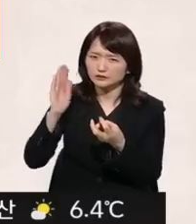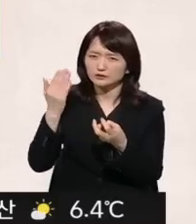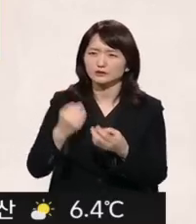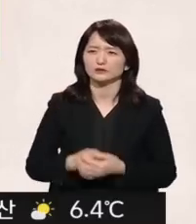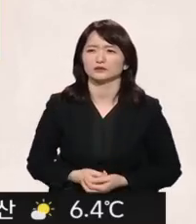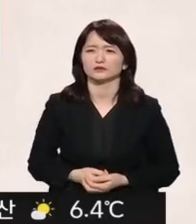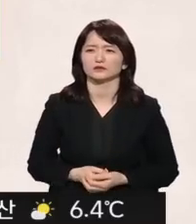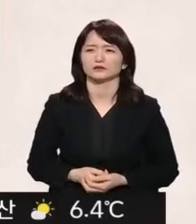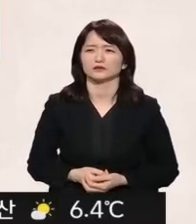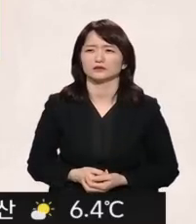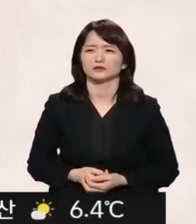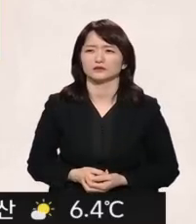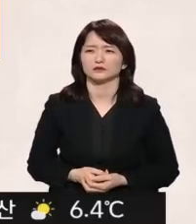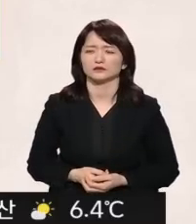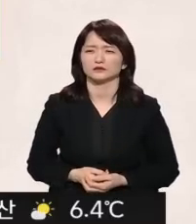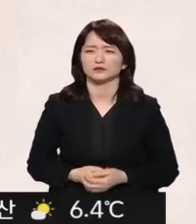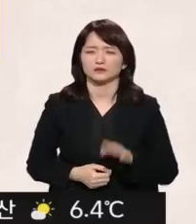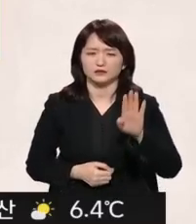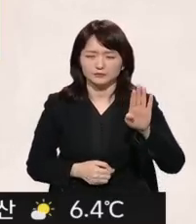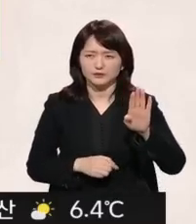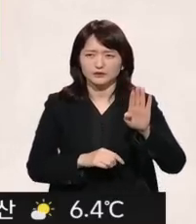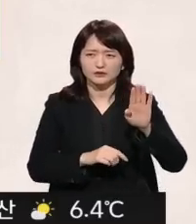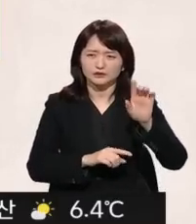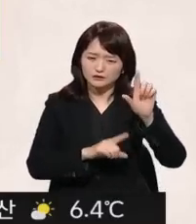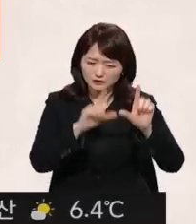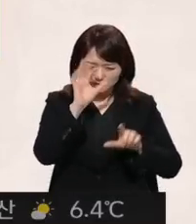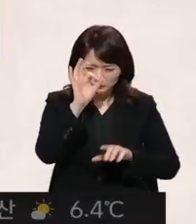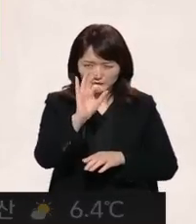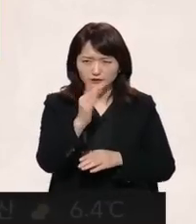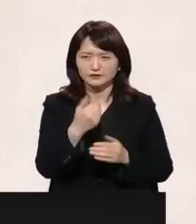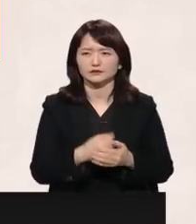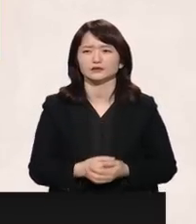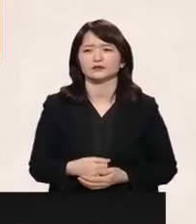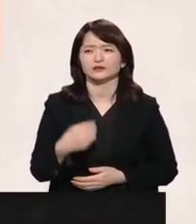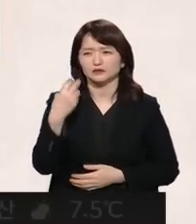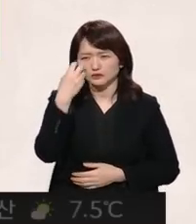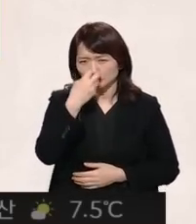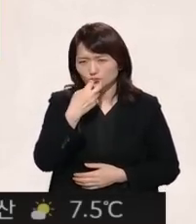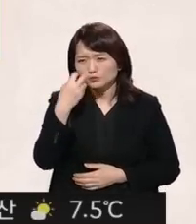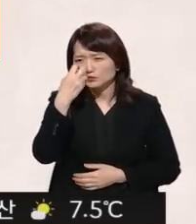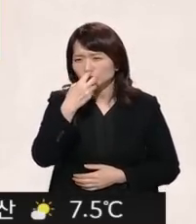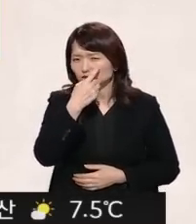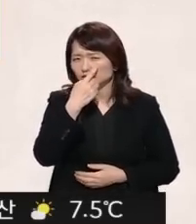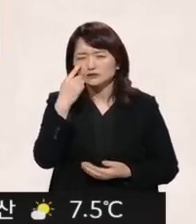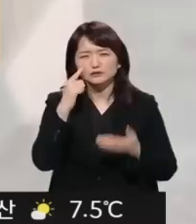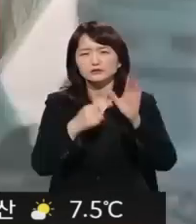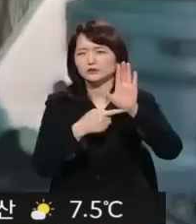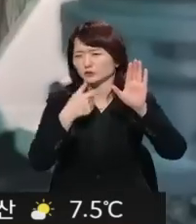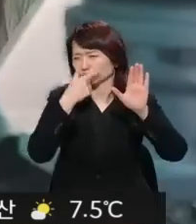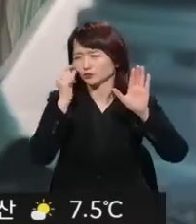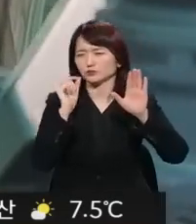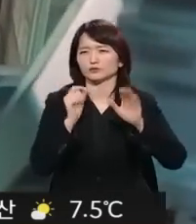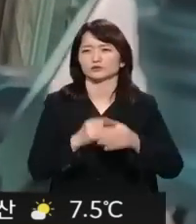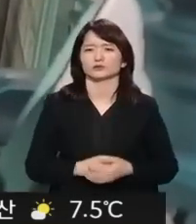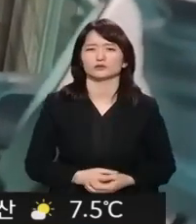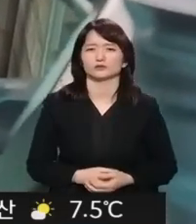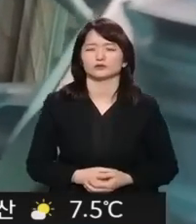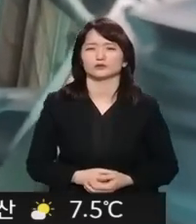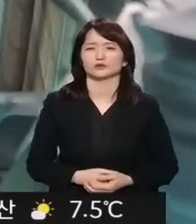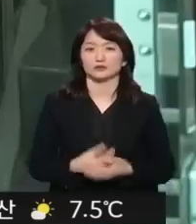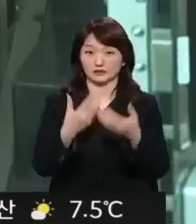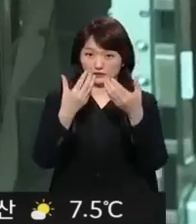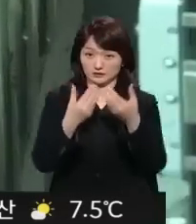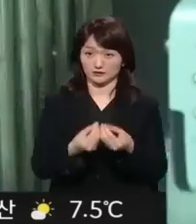비상비양 그 상태도 봐야 되는데 이런 것들에 대해서 심리 증명 같은게 매우 부족하다고 본 겁니다 특히 뭐 한 가지 예를